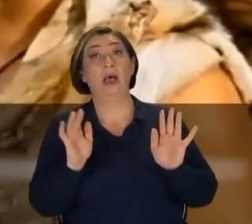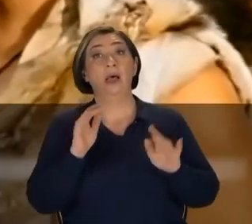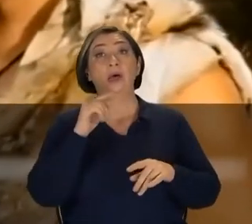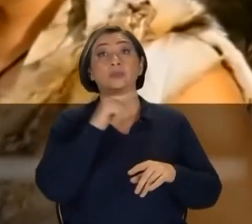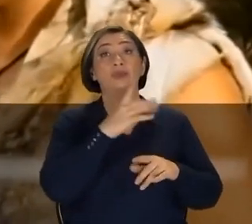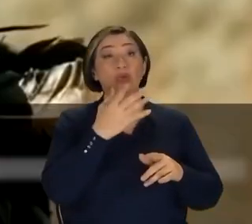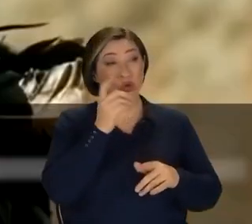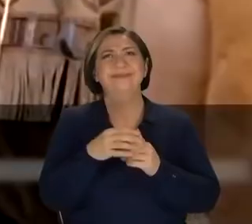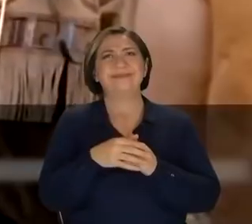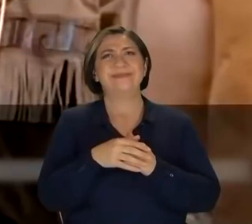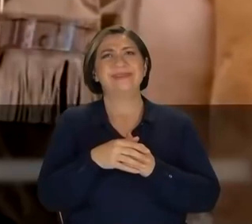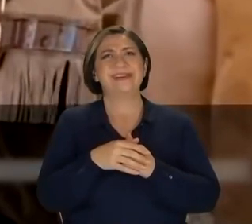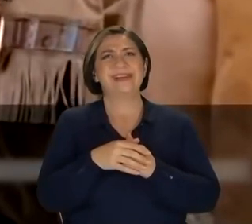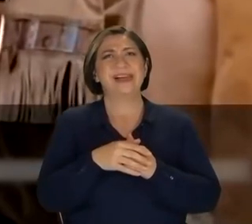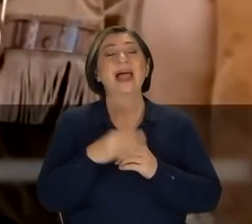fışkiye. Zoruna mı gitti?